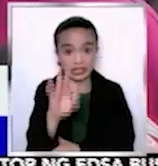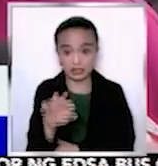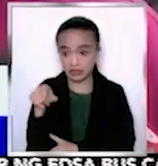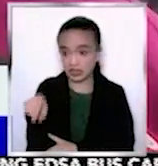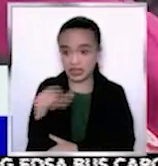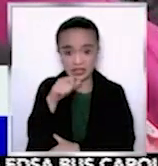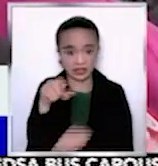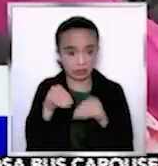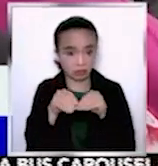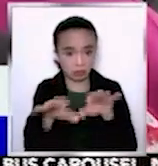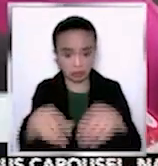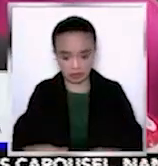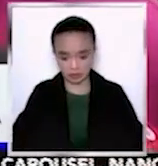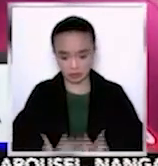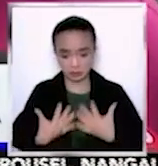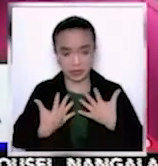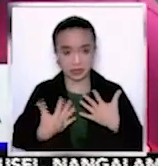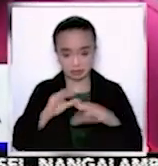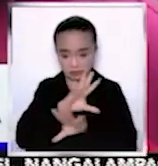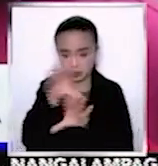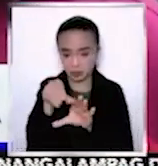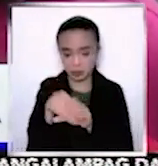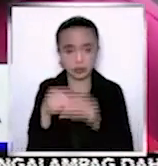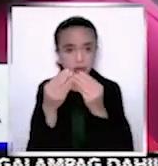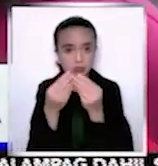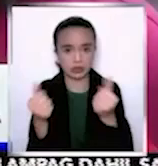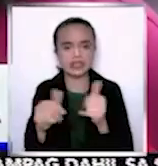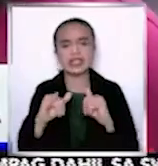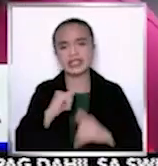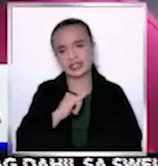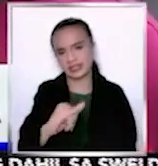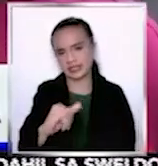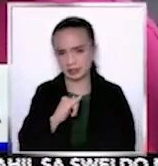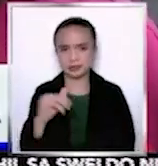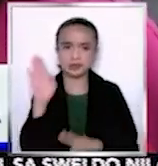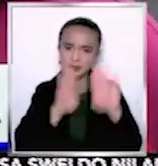maging bahagi ng solusyon, pare-pareho lang naman yung problema ang